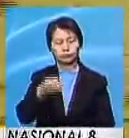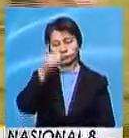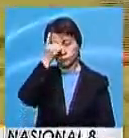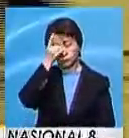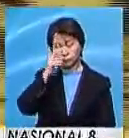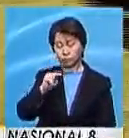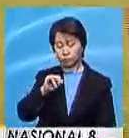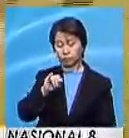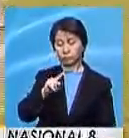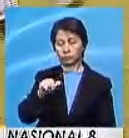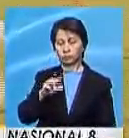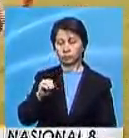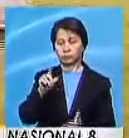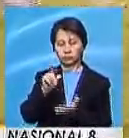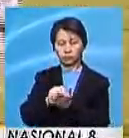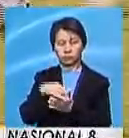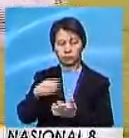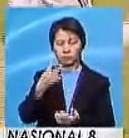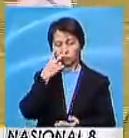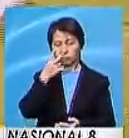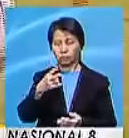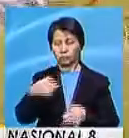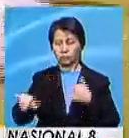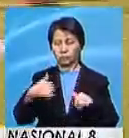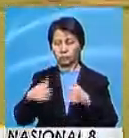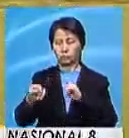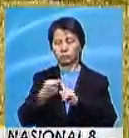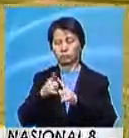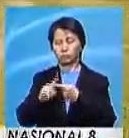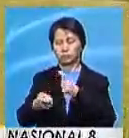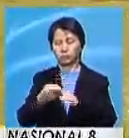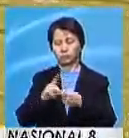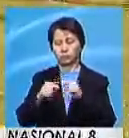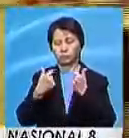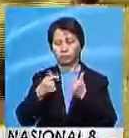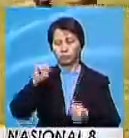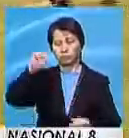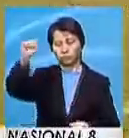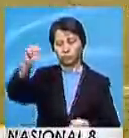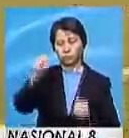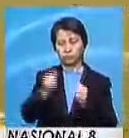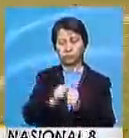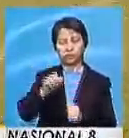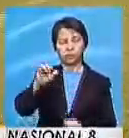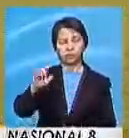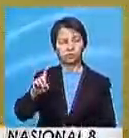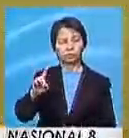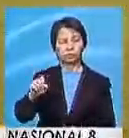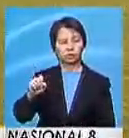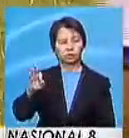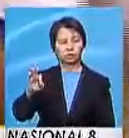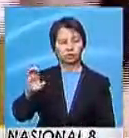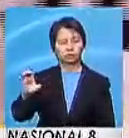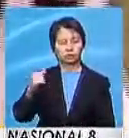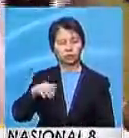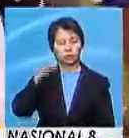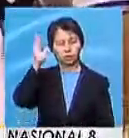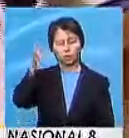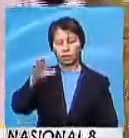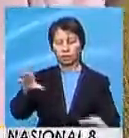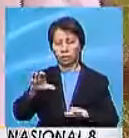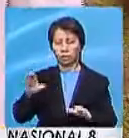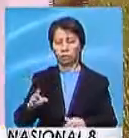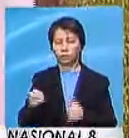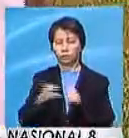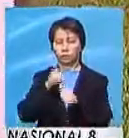Nizam ditemui media selepas menyaksikan perlawanan persahabatan pasukan Sabah dengan DYSFC yang bakal membuat